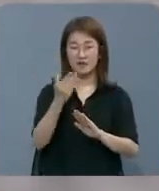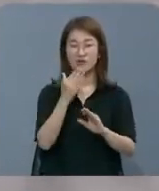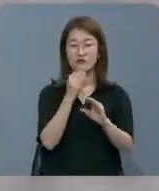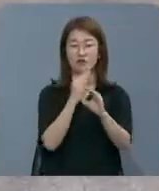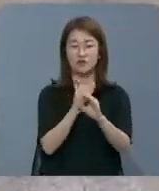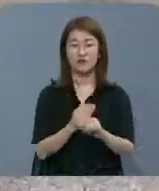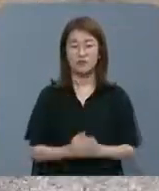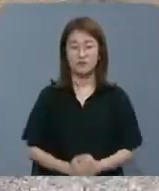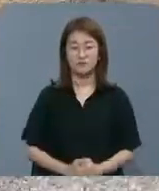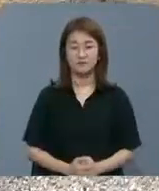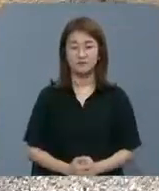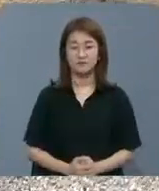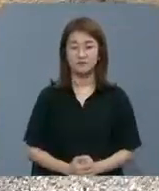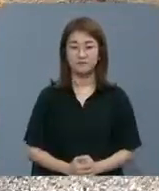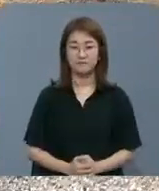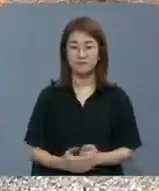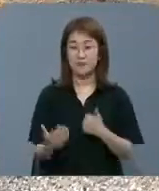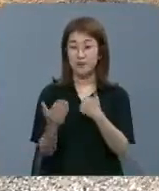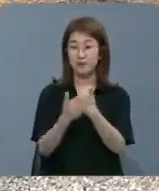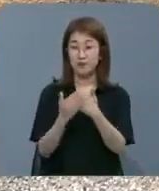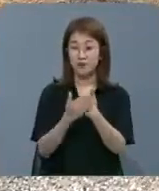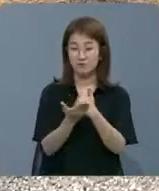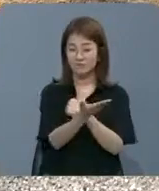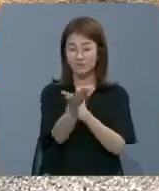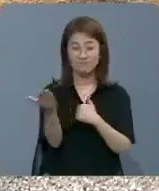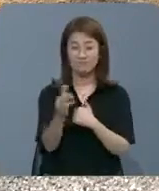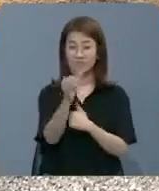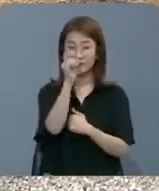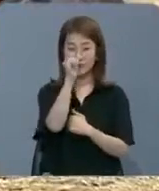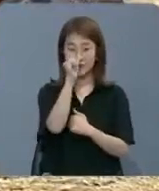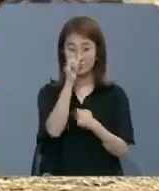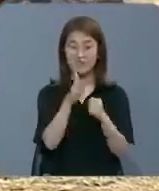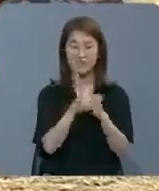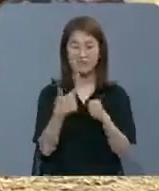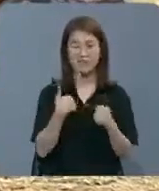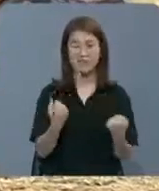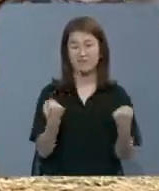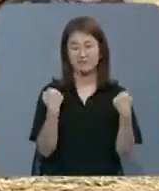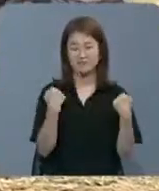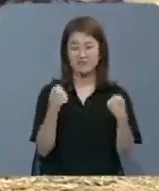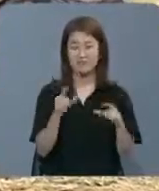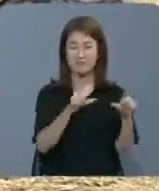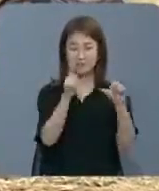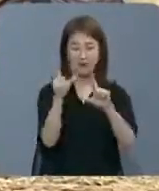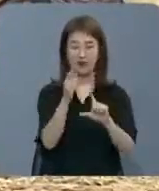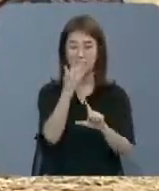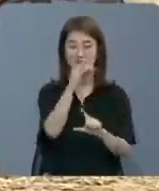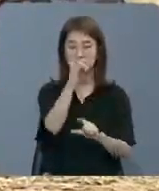있습니다. 도와주시는 분들이 있어서 힘차게 생활을 할 수 있을